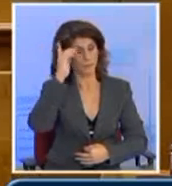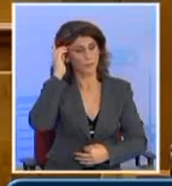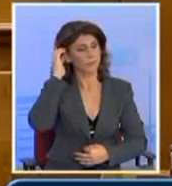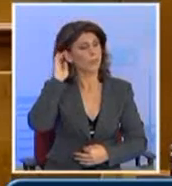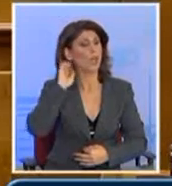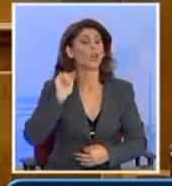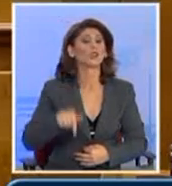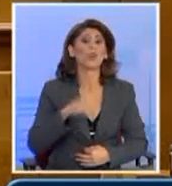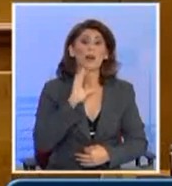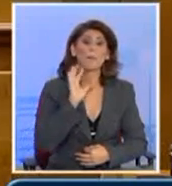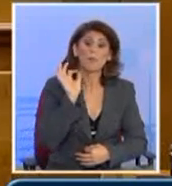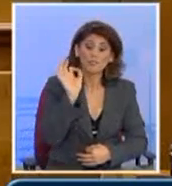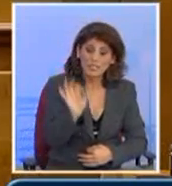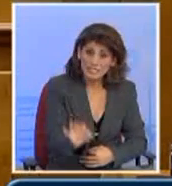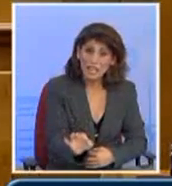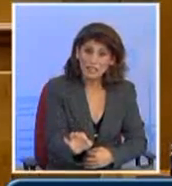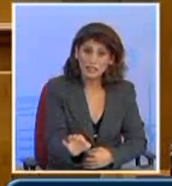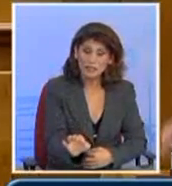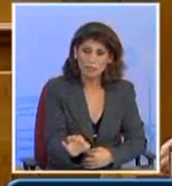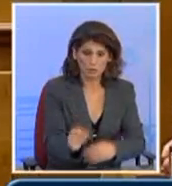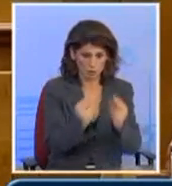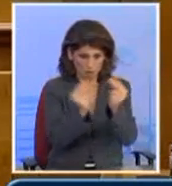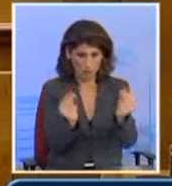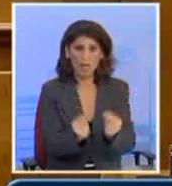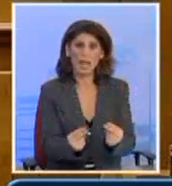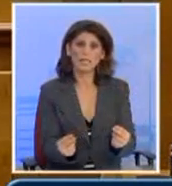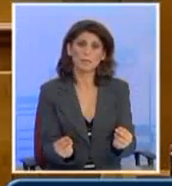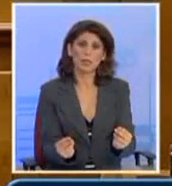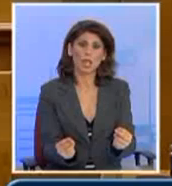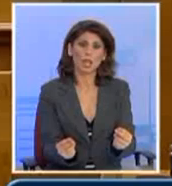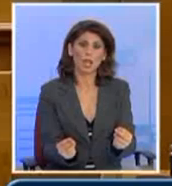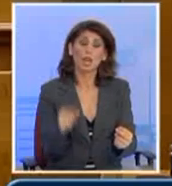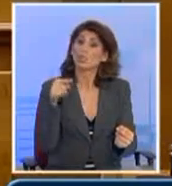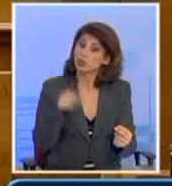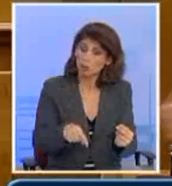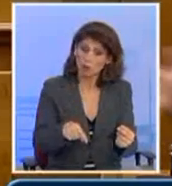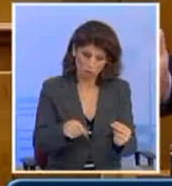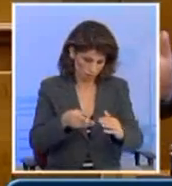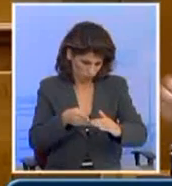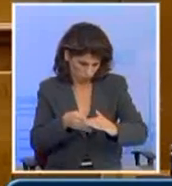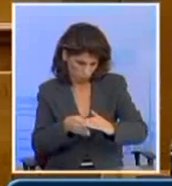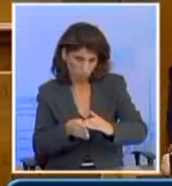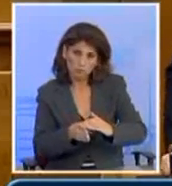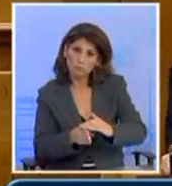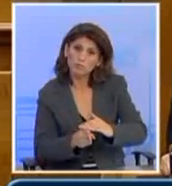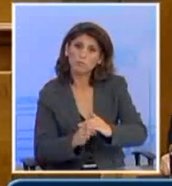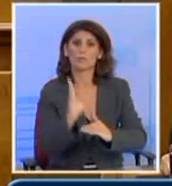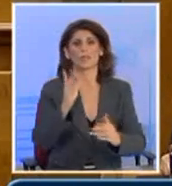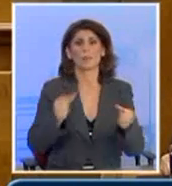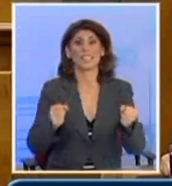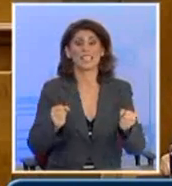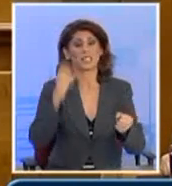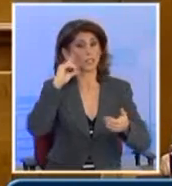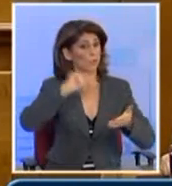τώρα που φτάσαμε σε χειροπιαστά αποτελέσματα, τώρα που βγαίνουμε από την κρίση και